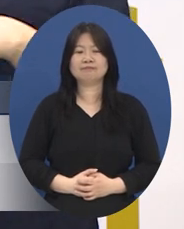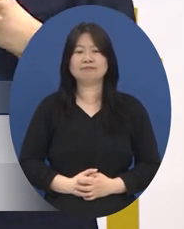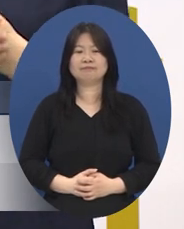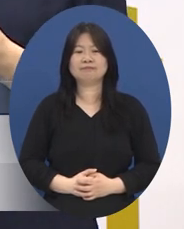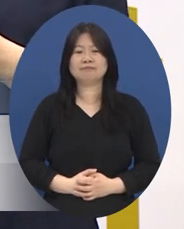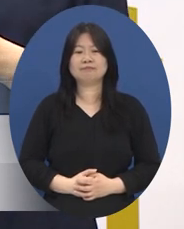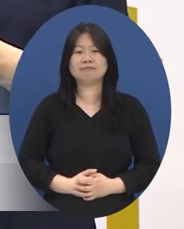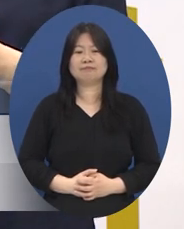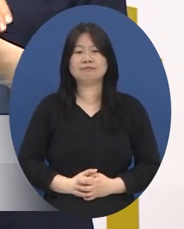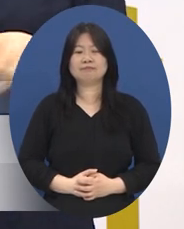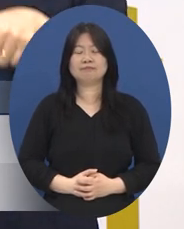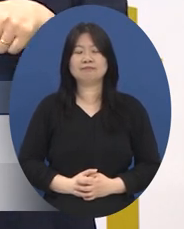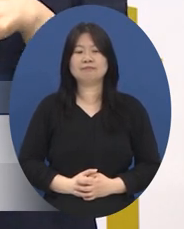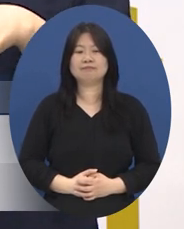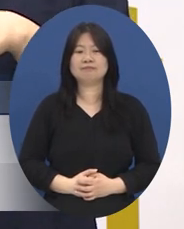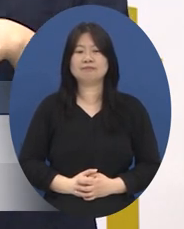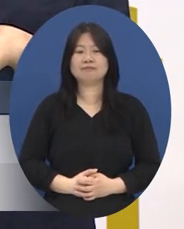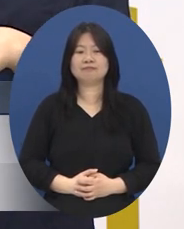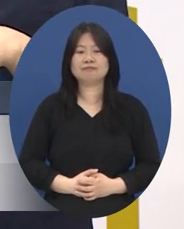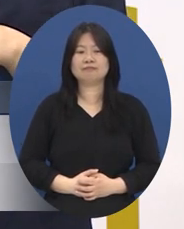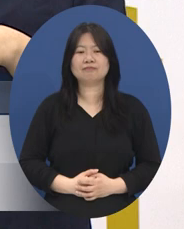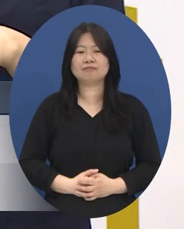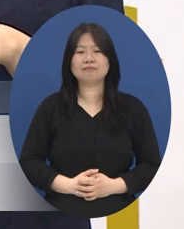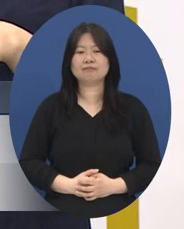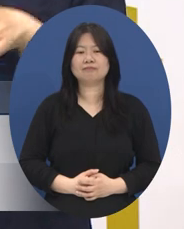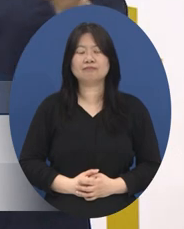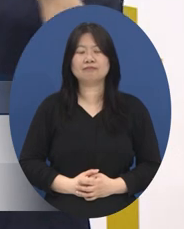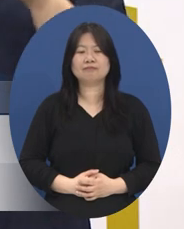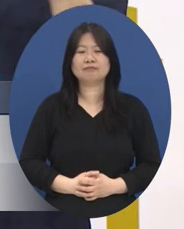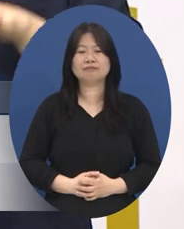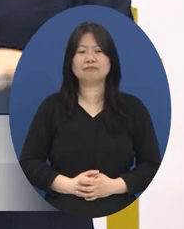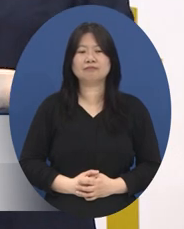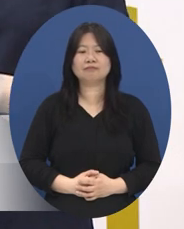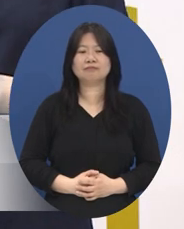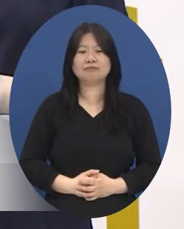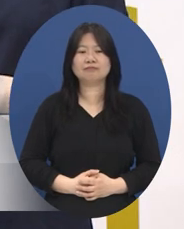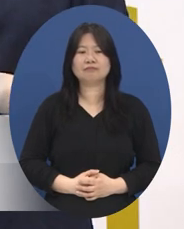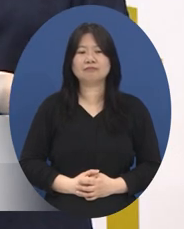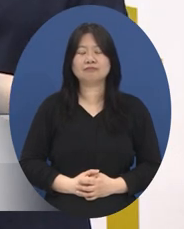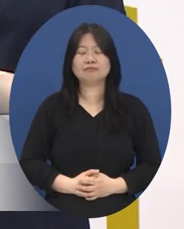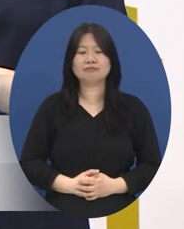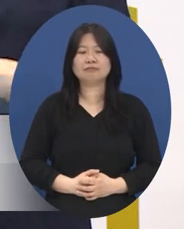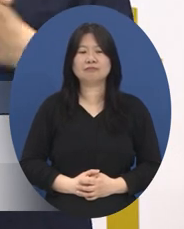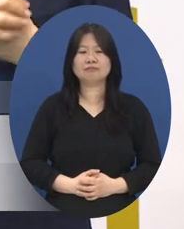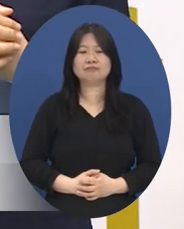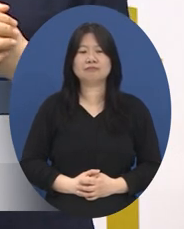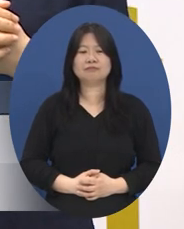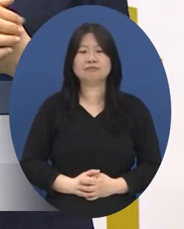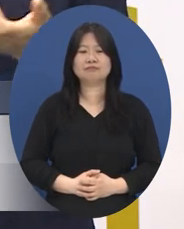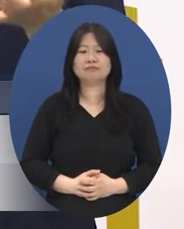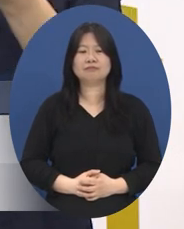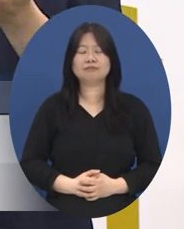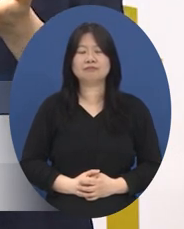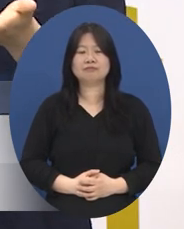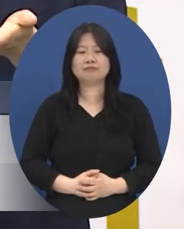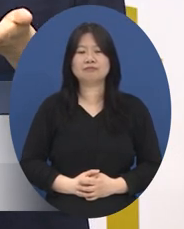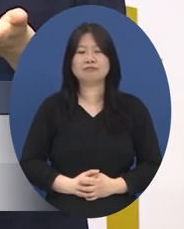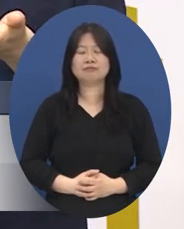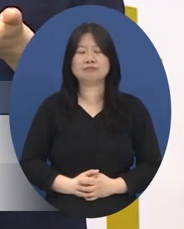방지턱 등 보시를 보호 구역 시설개선 171 개 소 불법 주정차 금지 시설